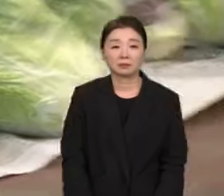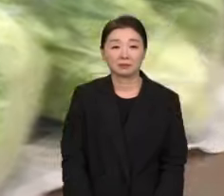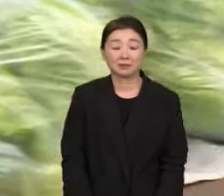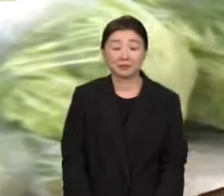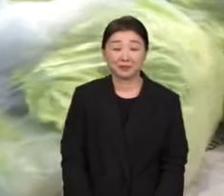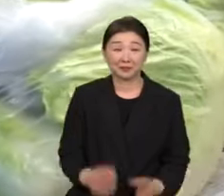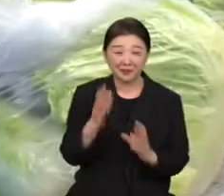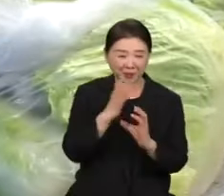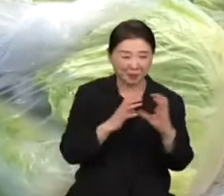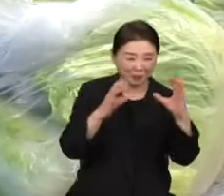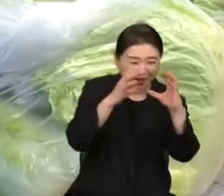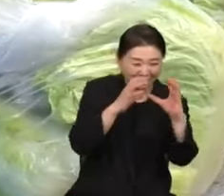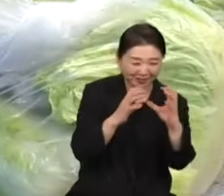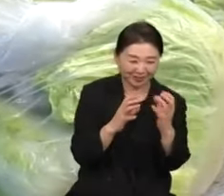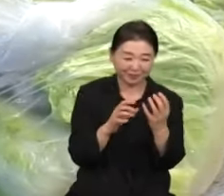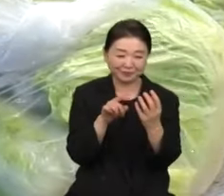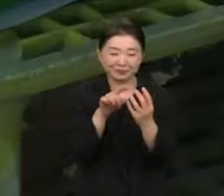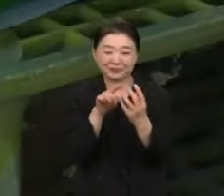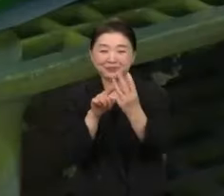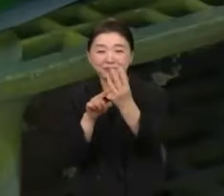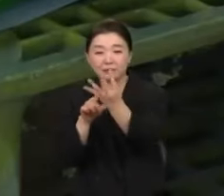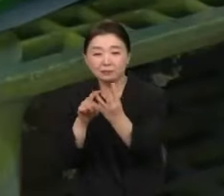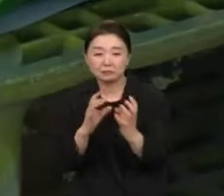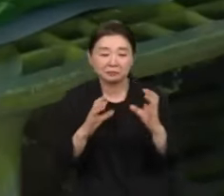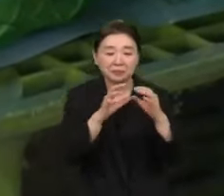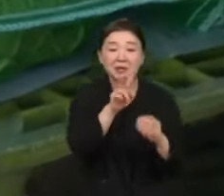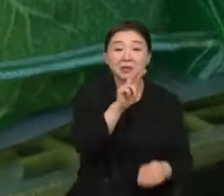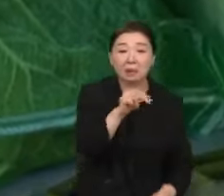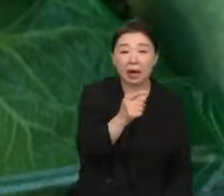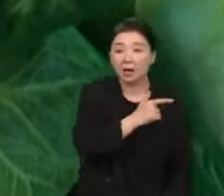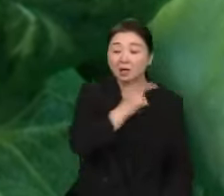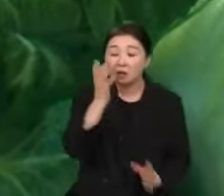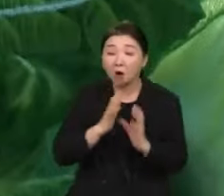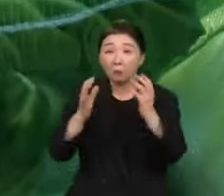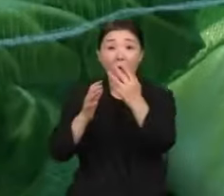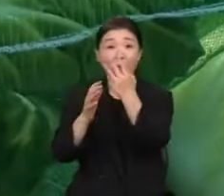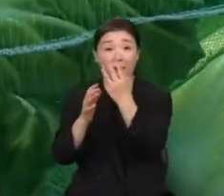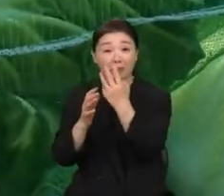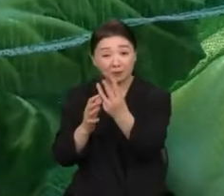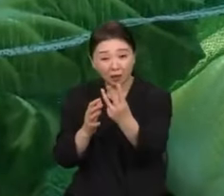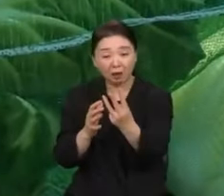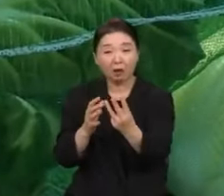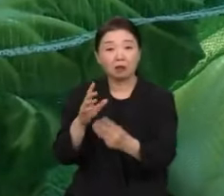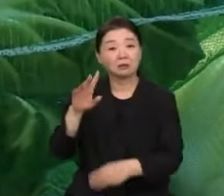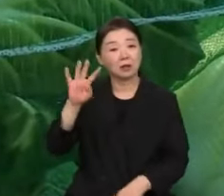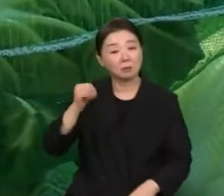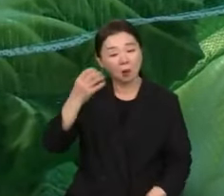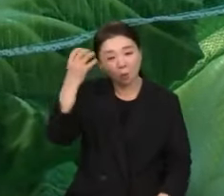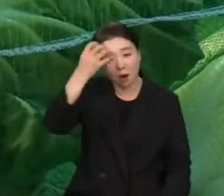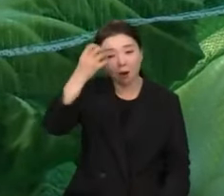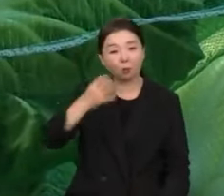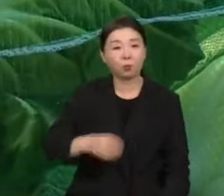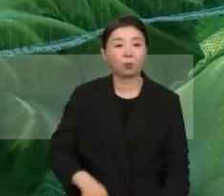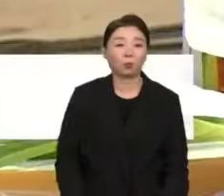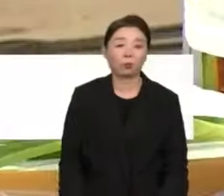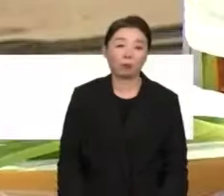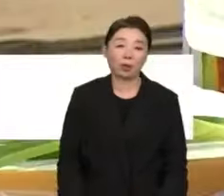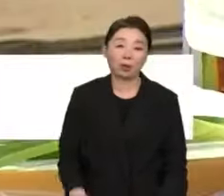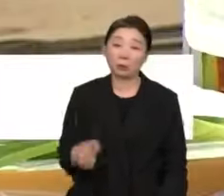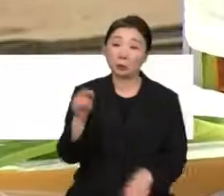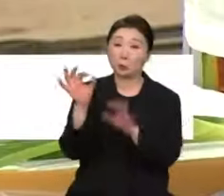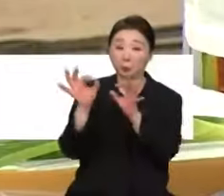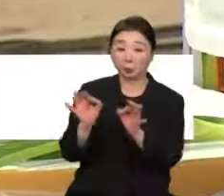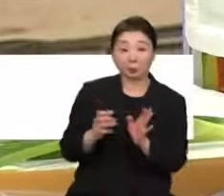작은 배추 서너 포기를 담은 건 2만 원, 크고 실한 배추 세 포기는 4만 원이 넘습니다. 조금 내리긴